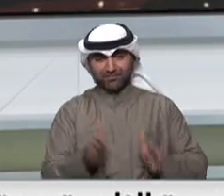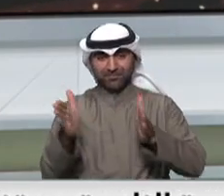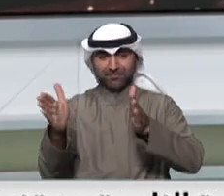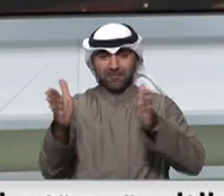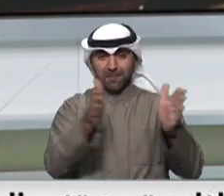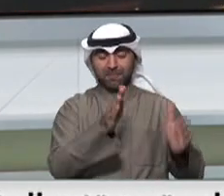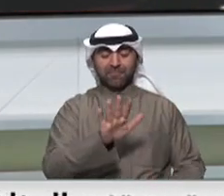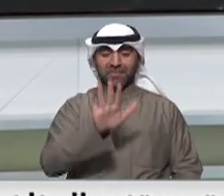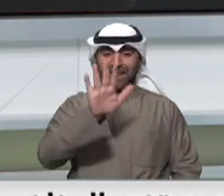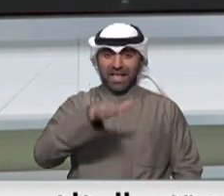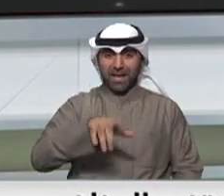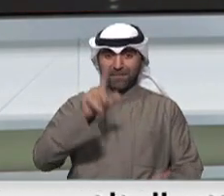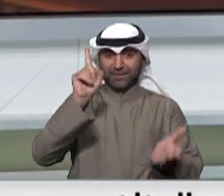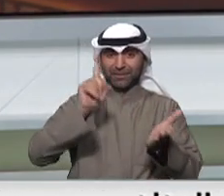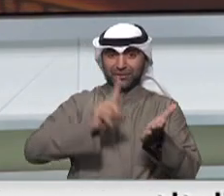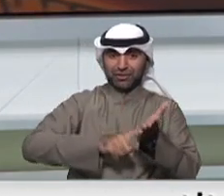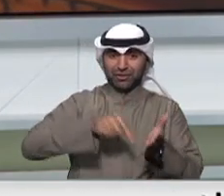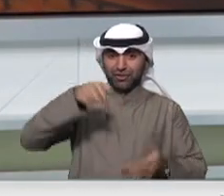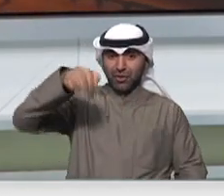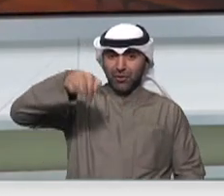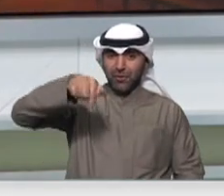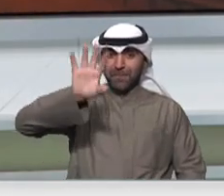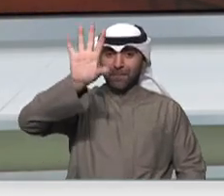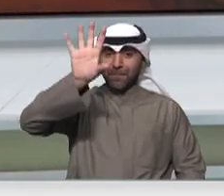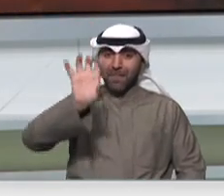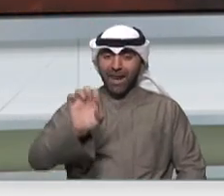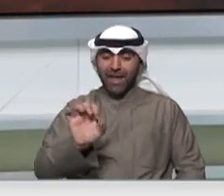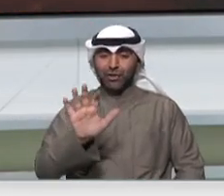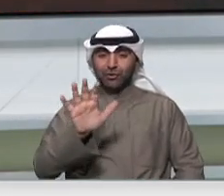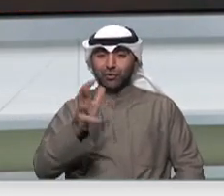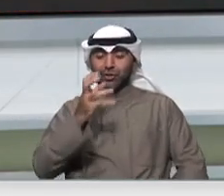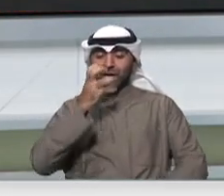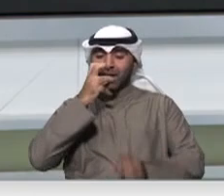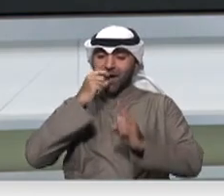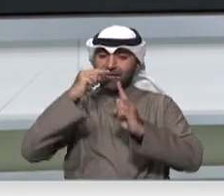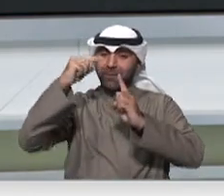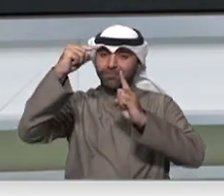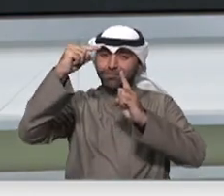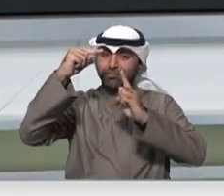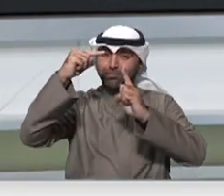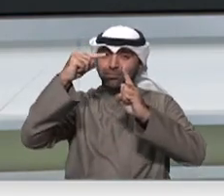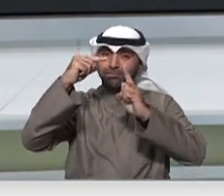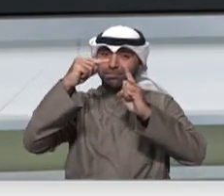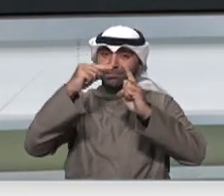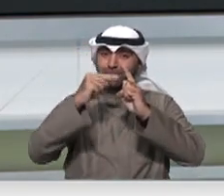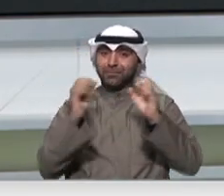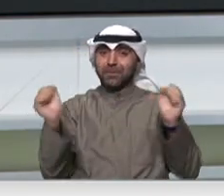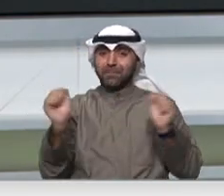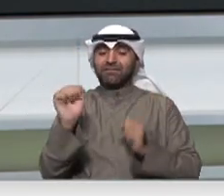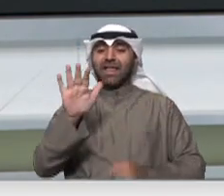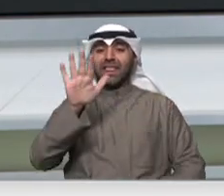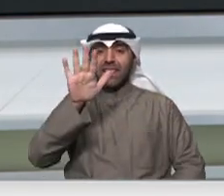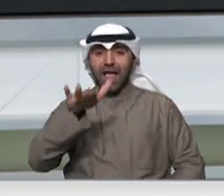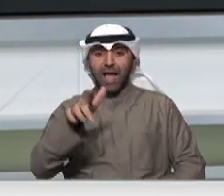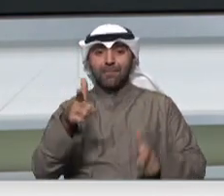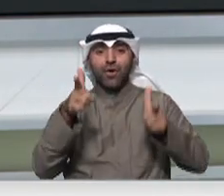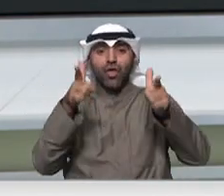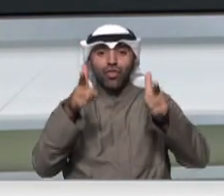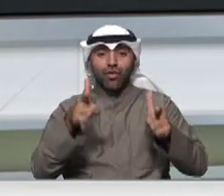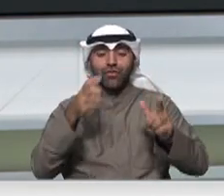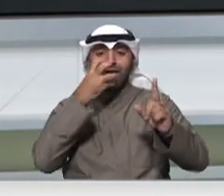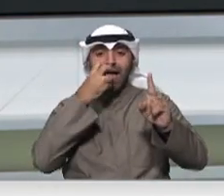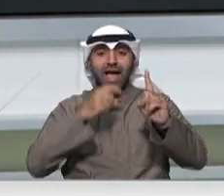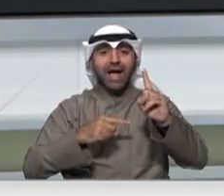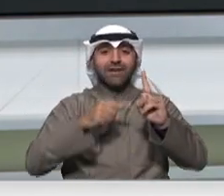الاجواء راح تكون بارده خلال المساء والبروده اكثر في الفترات المتاخره من الليل فجر حاليا اجوائنا بارده نسبيا والرياح شماليه